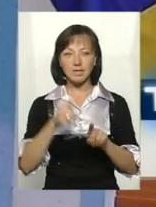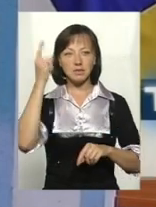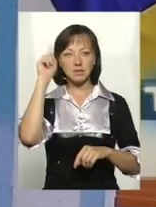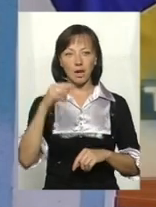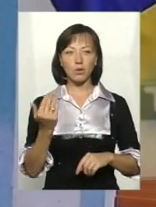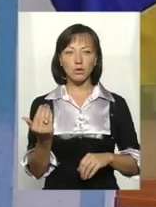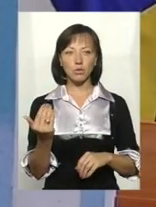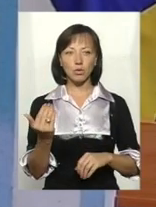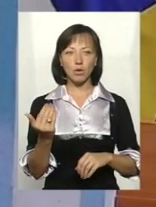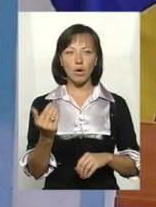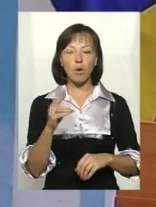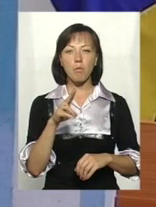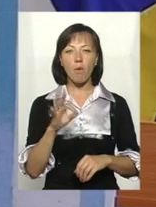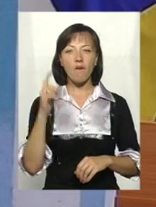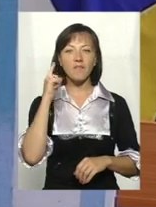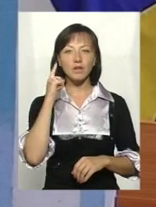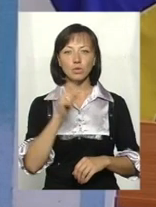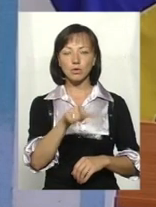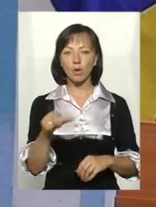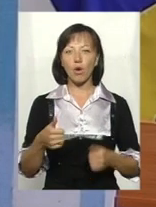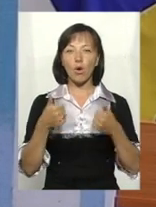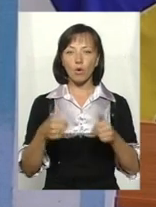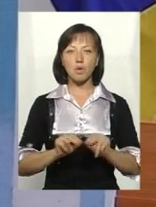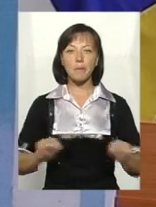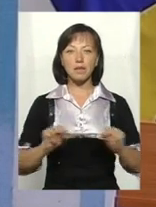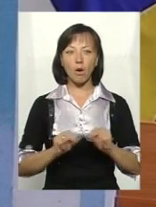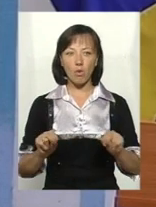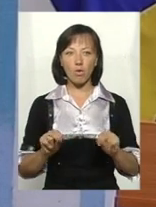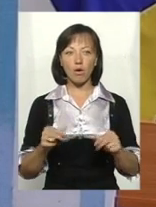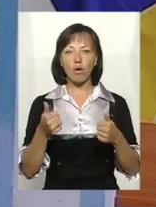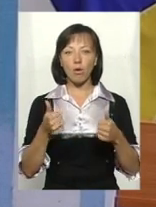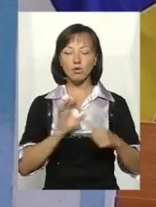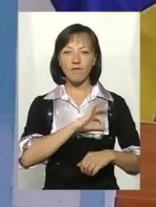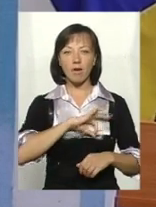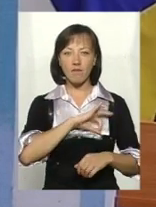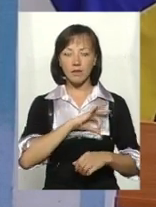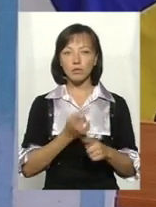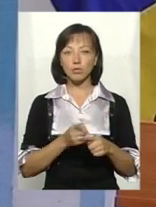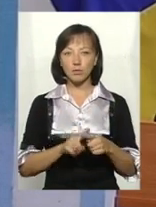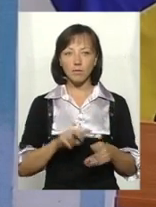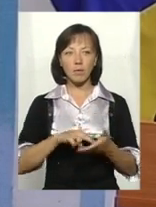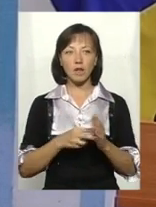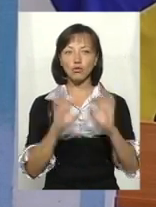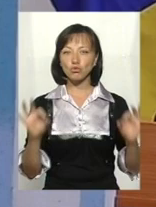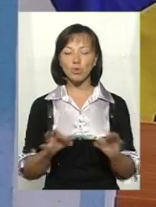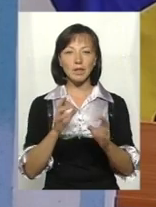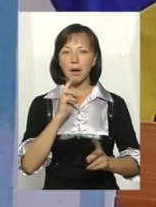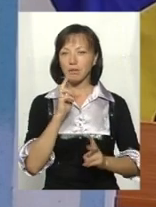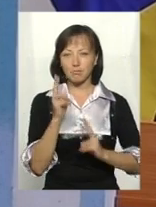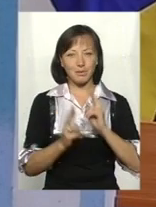його по відгуках містян як хорошого педагога, як хорошого вихователя. Тому в цьому плані жодних претензій не